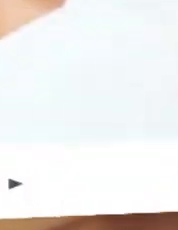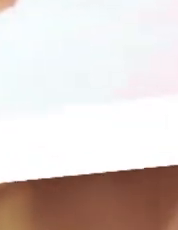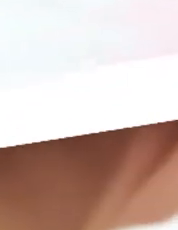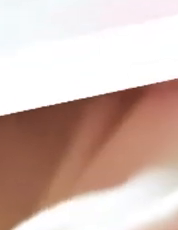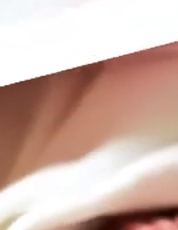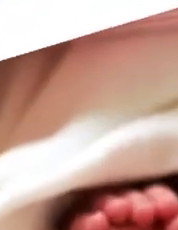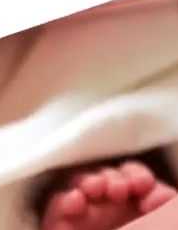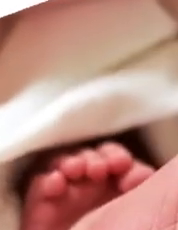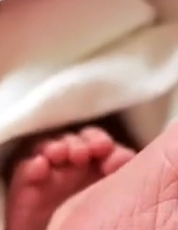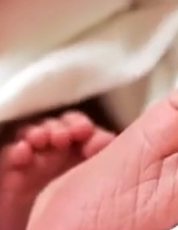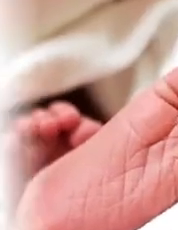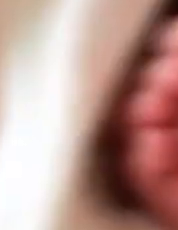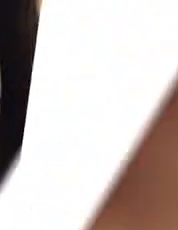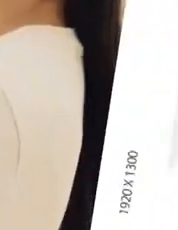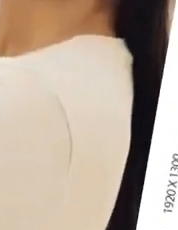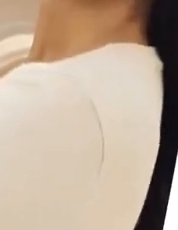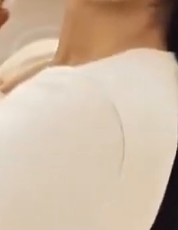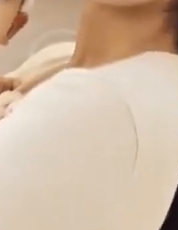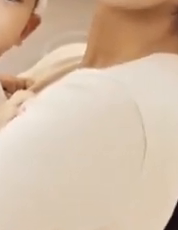아